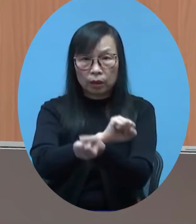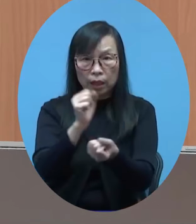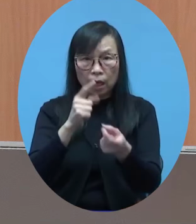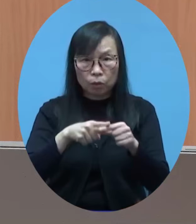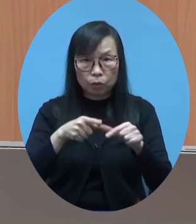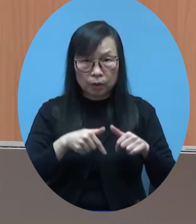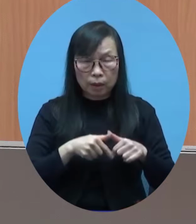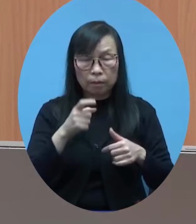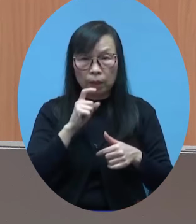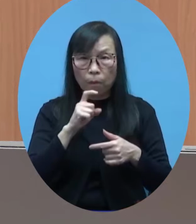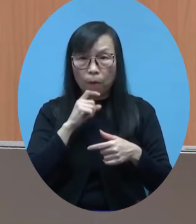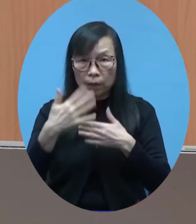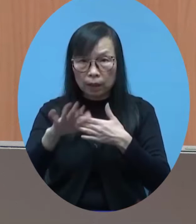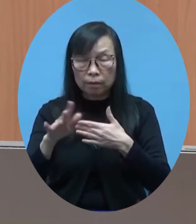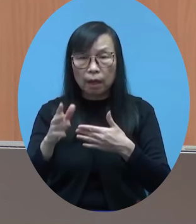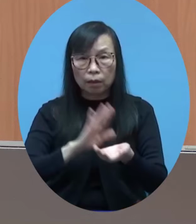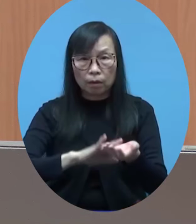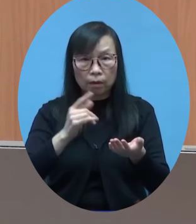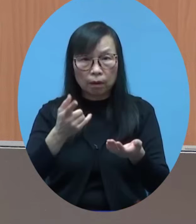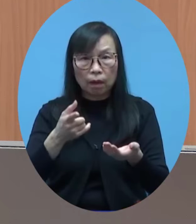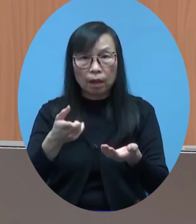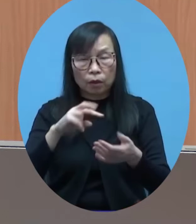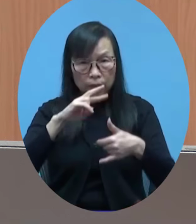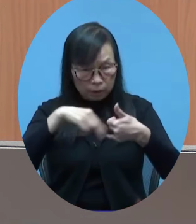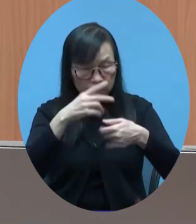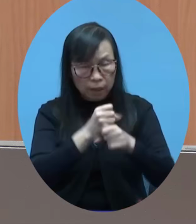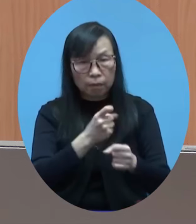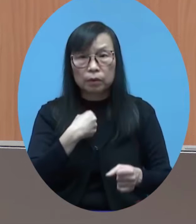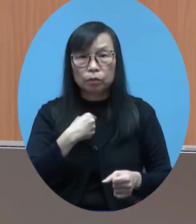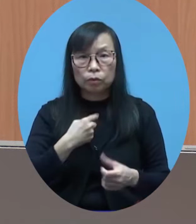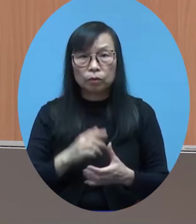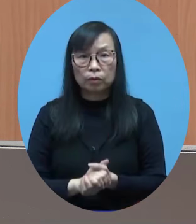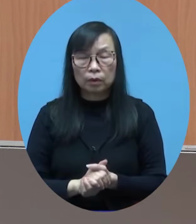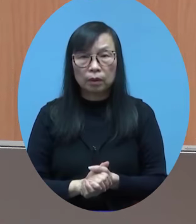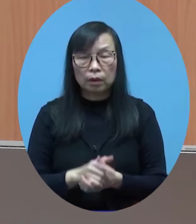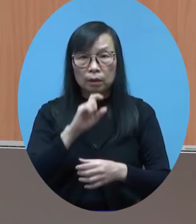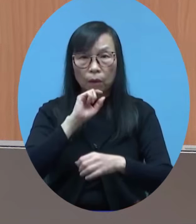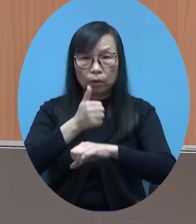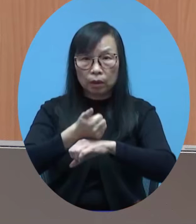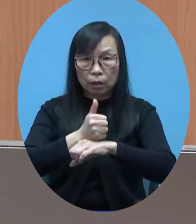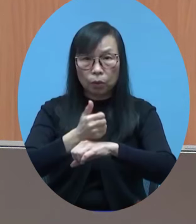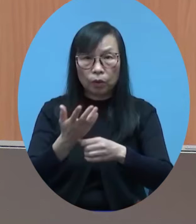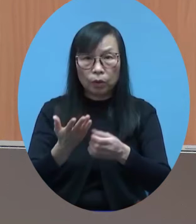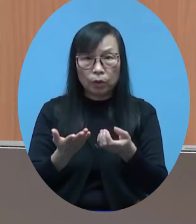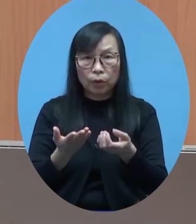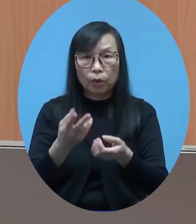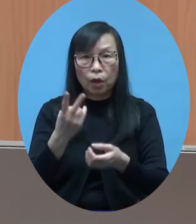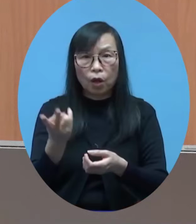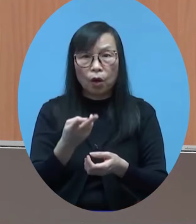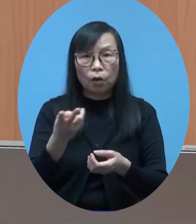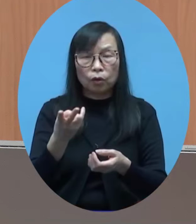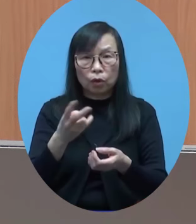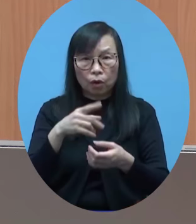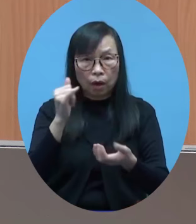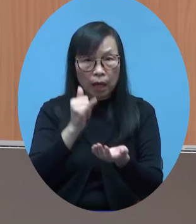啲其他嘅情況啦。咁當然佢哋都會做檢測啦。咁都有機會即係比較大機會都係兩個都係喺社區